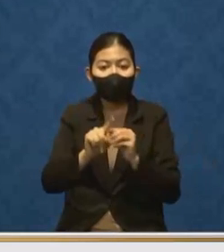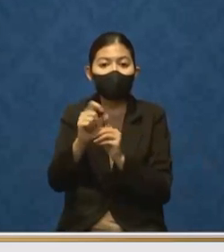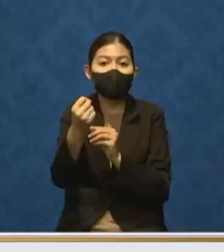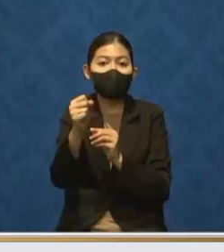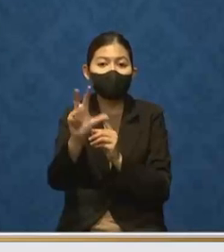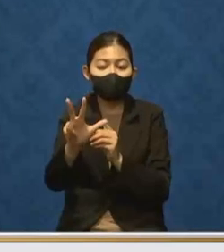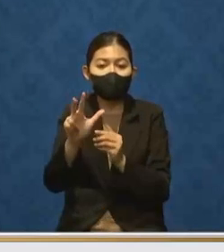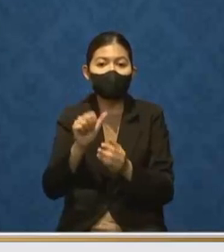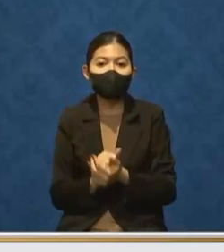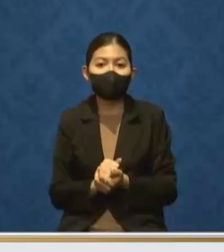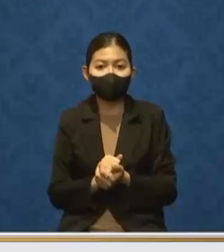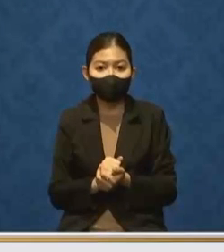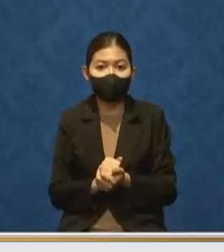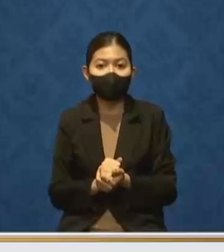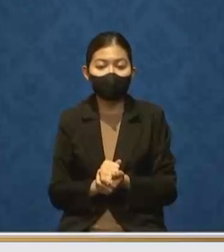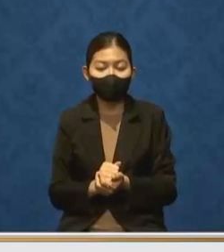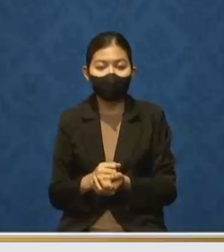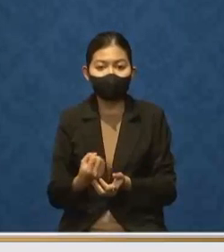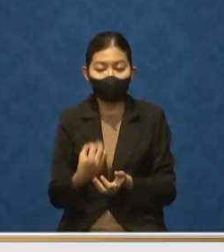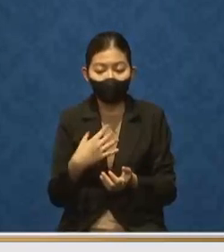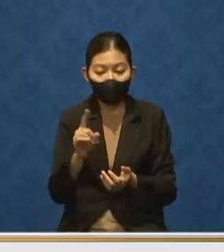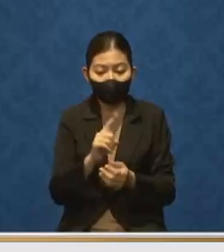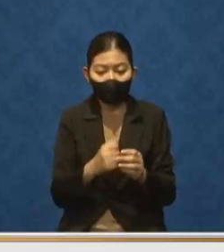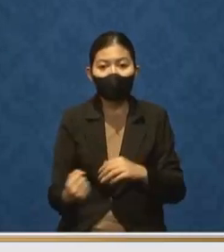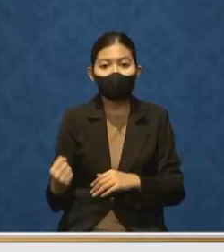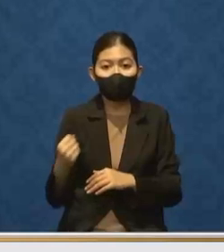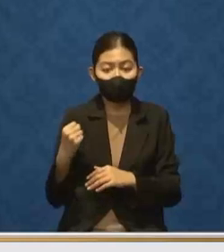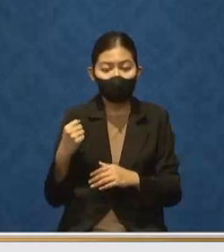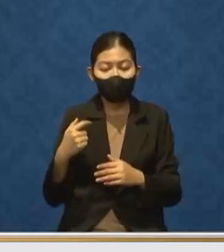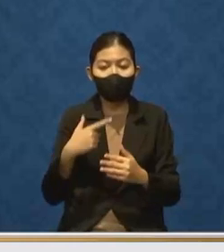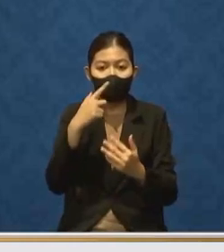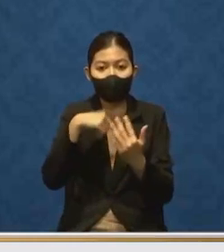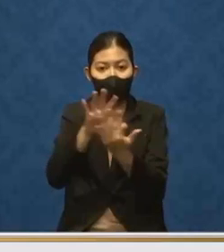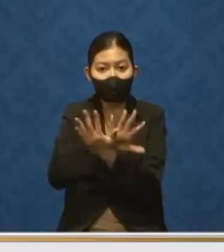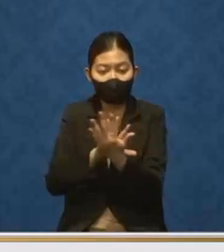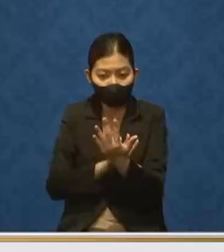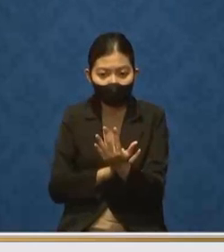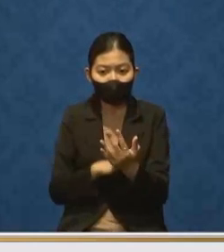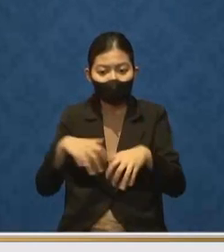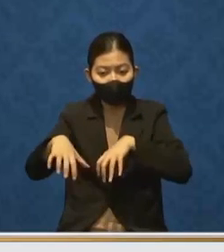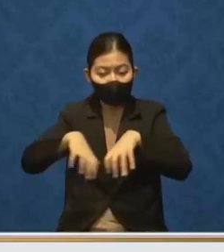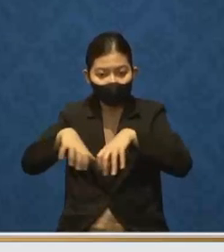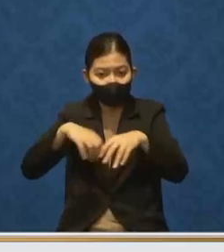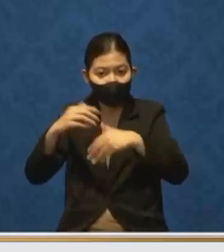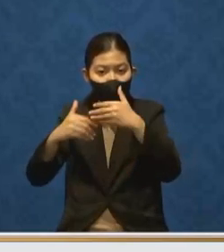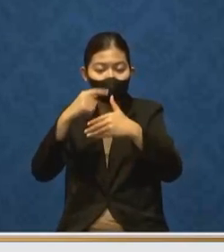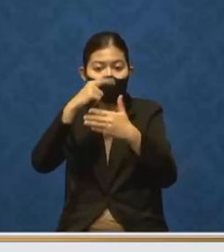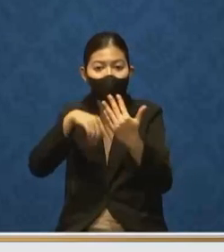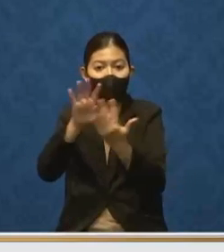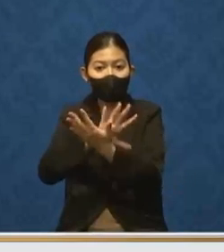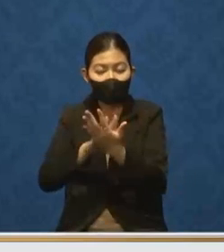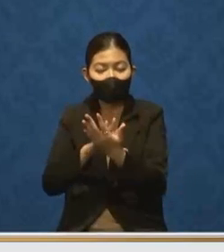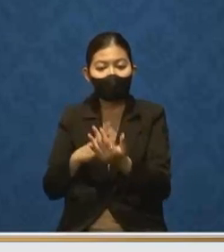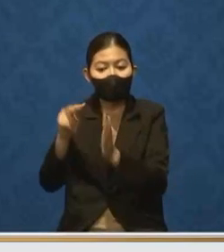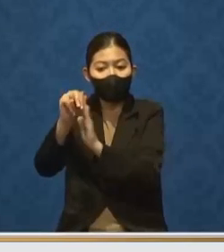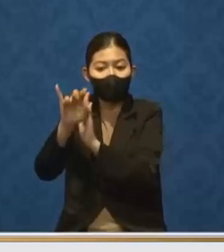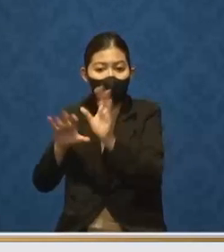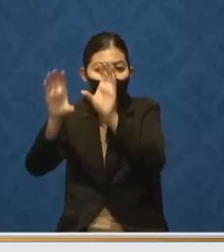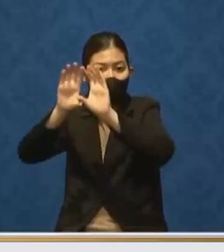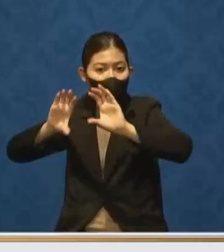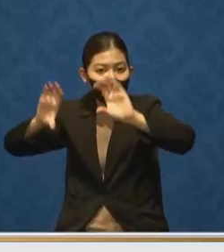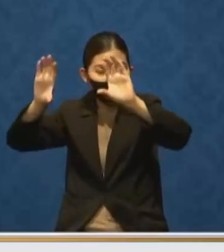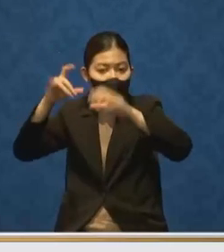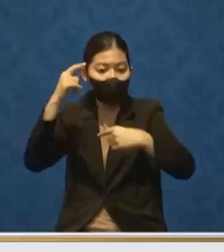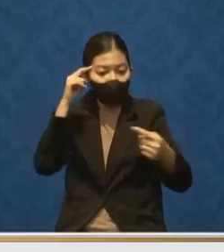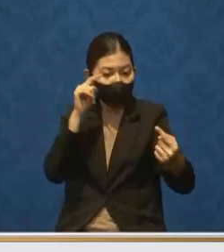บายและแผนระดับชาติว่าด้วยความมั่นคงแห่งชาติแผนการปฏิรูปประเทศฉบับปรับปรุงนโยบายของรัฐบาลเป้าหมายการพัฒนา